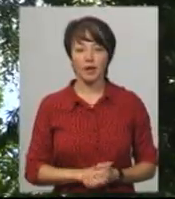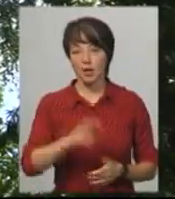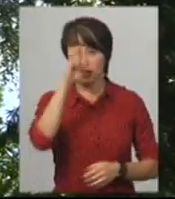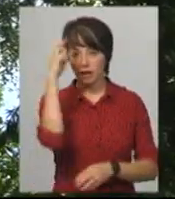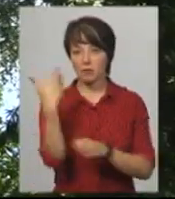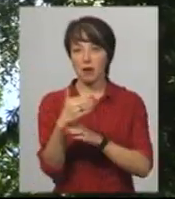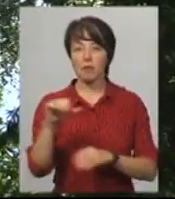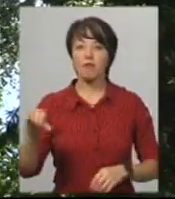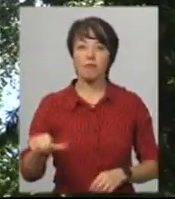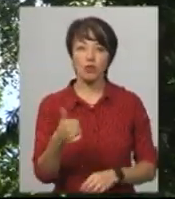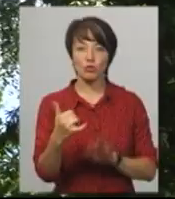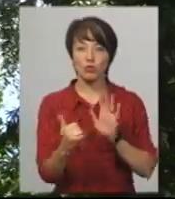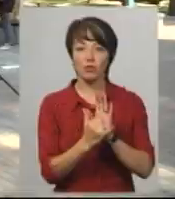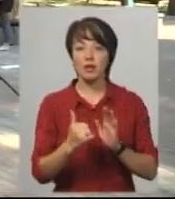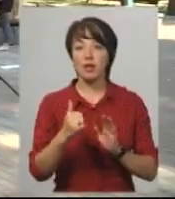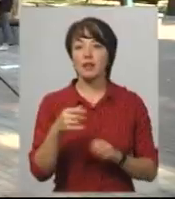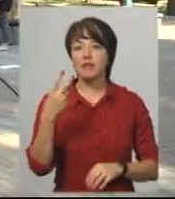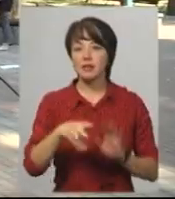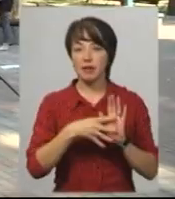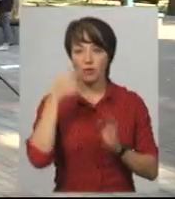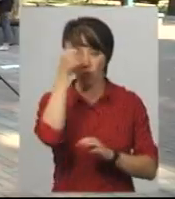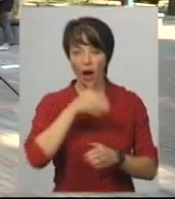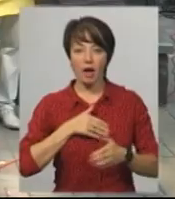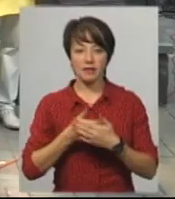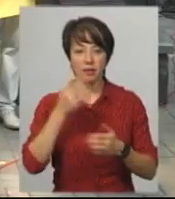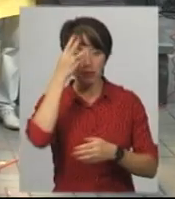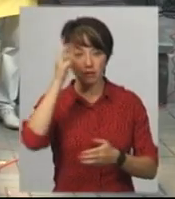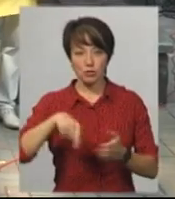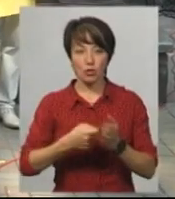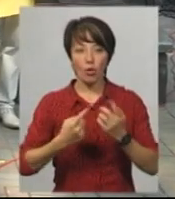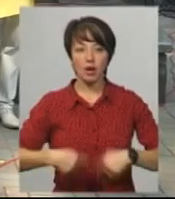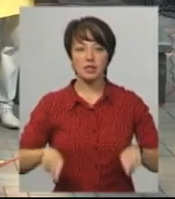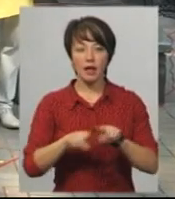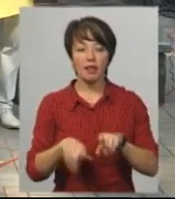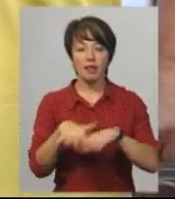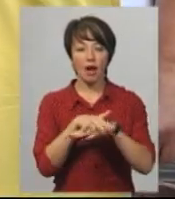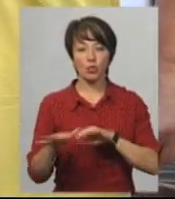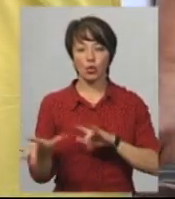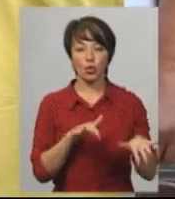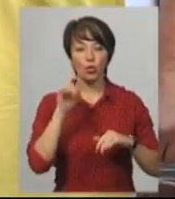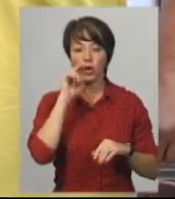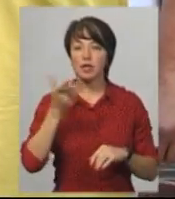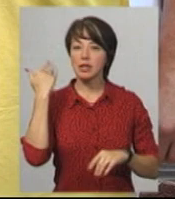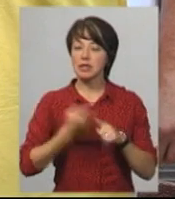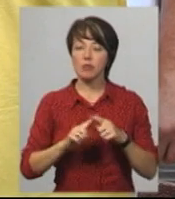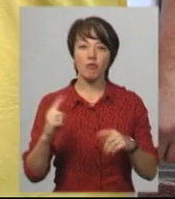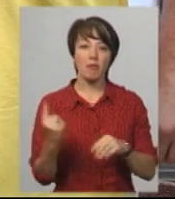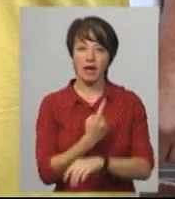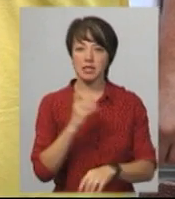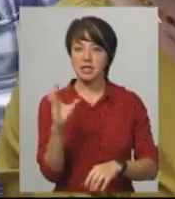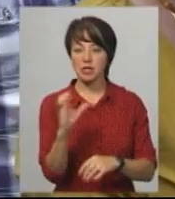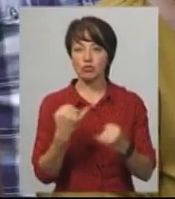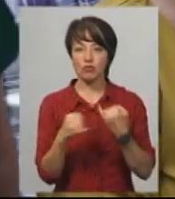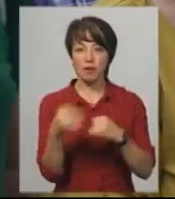Державний прапор вперше встановили тут 29 років тому активісти Хмельницької міської організації Народного руху України. Тоді це був перший синьо-жовтий